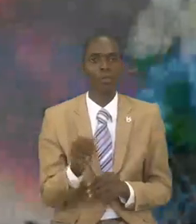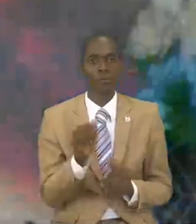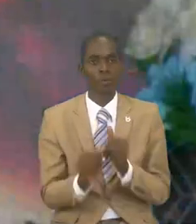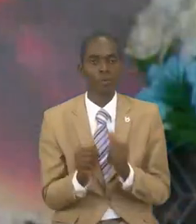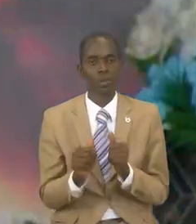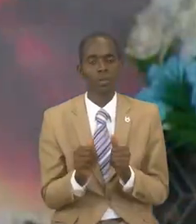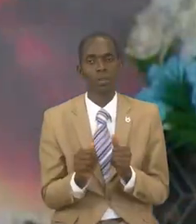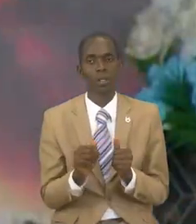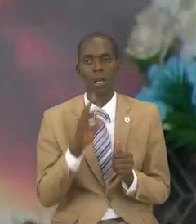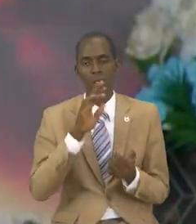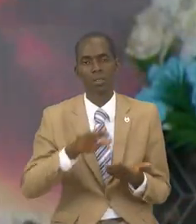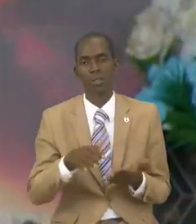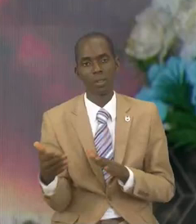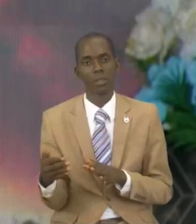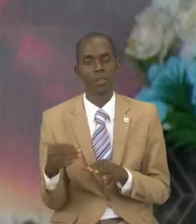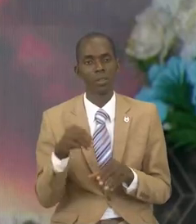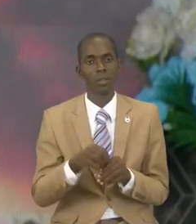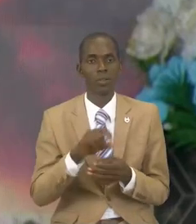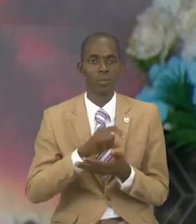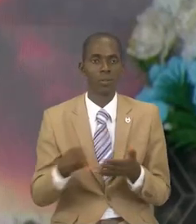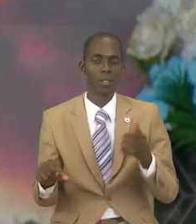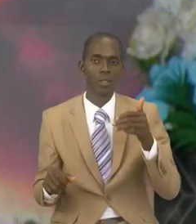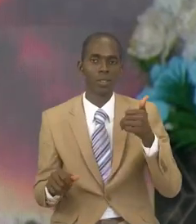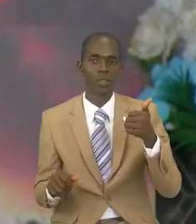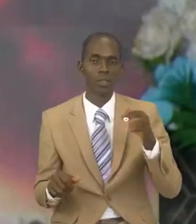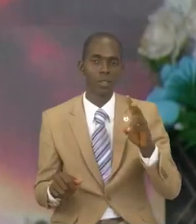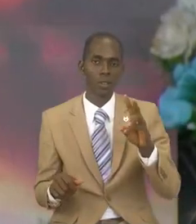devancerons pas ceux qui sont morts. Verset 16.